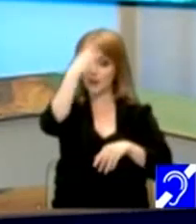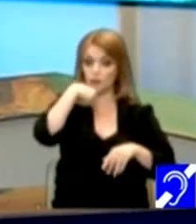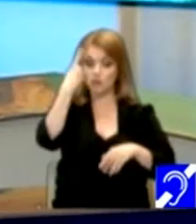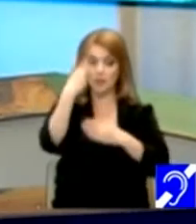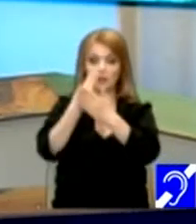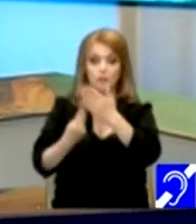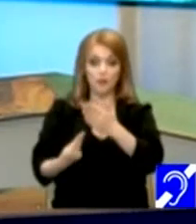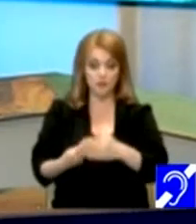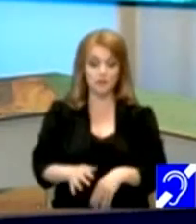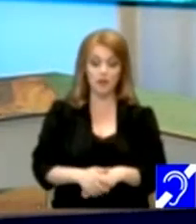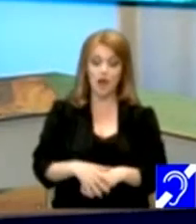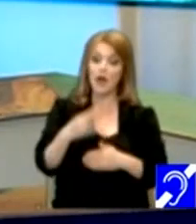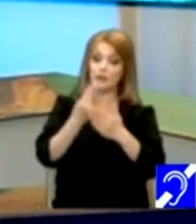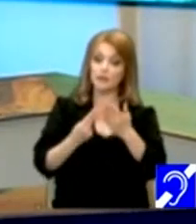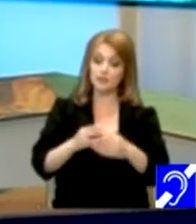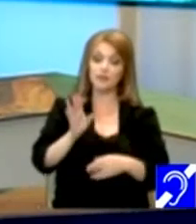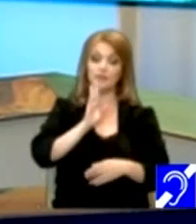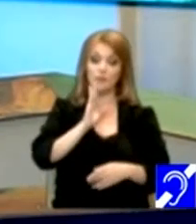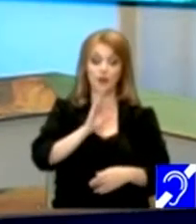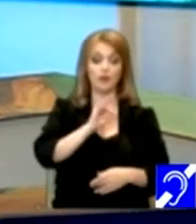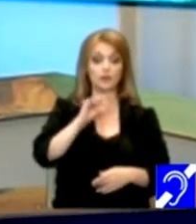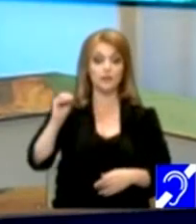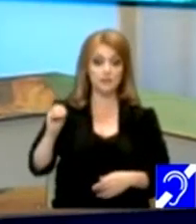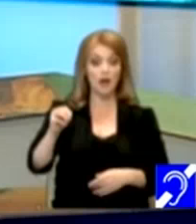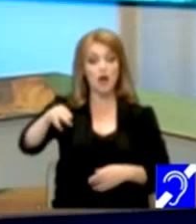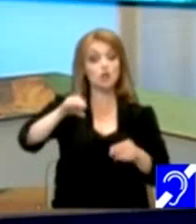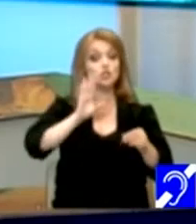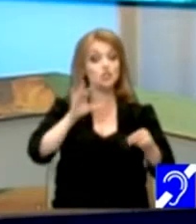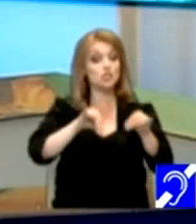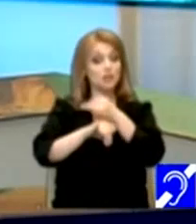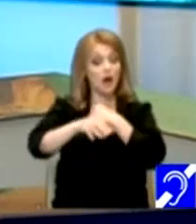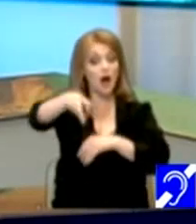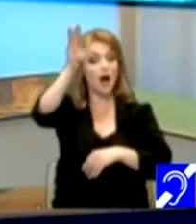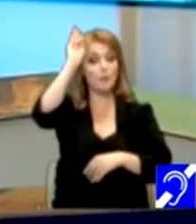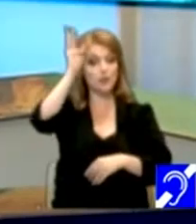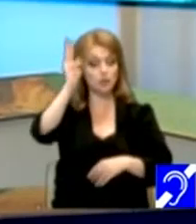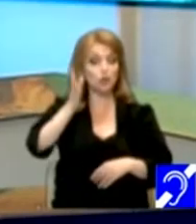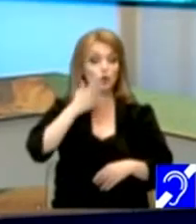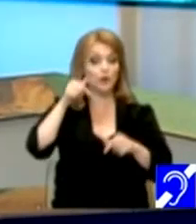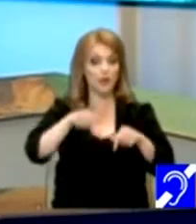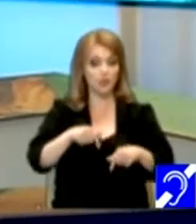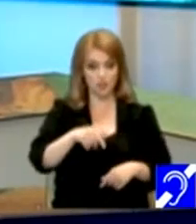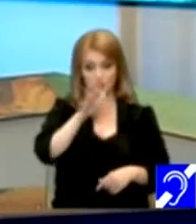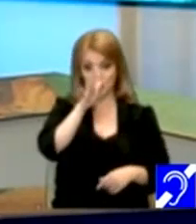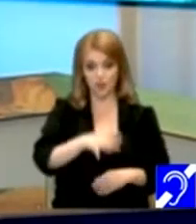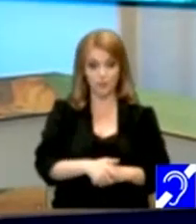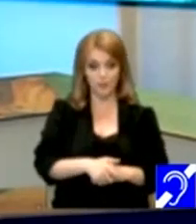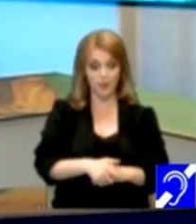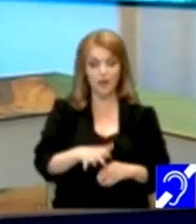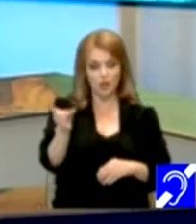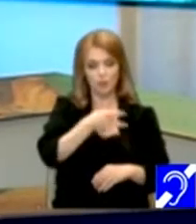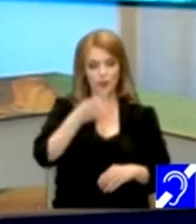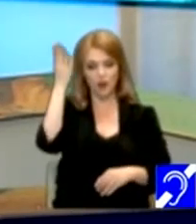de tablouri pictate de Lavinia Ioniță, soția ambasadorului României în Republica Moldova, Daniel Ioniță. Evenimentul a